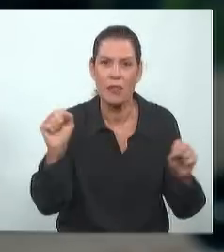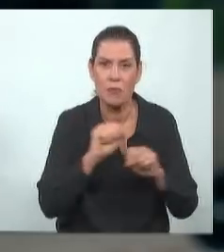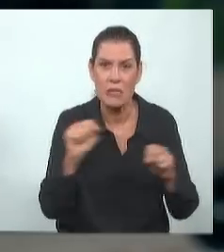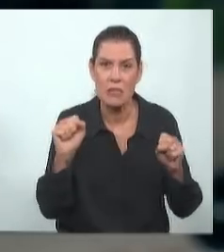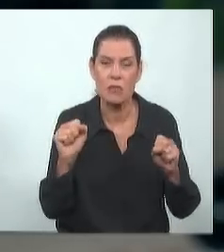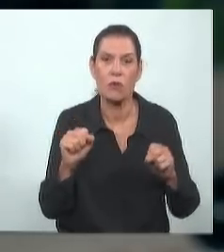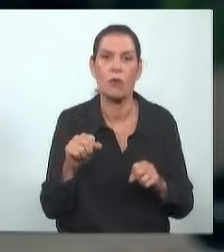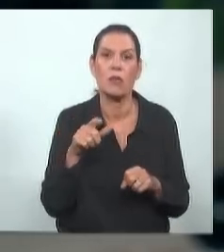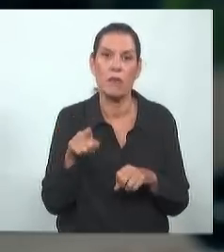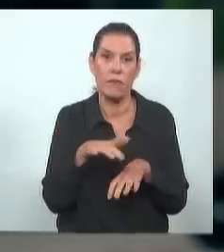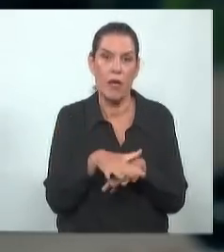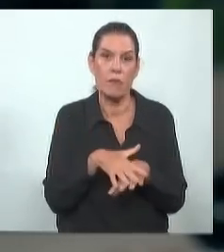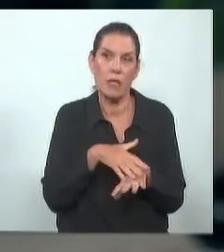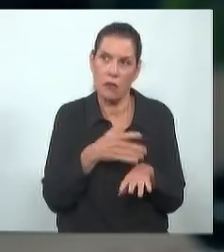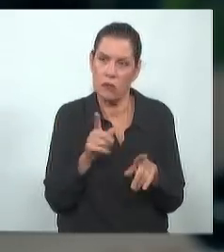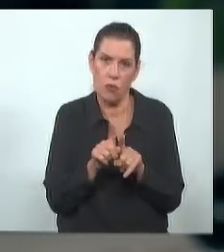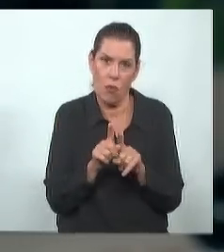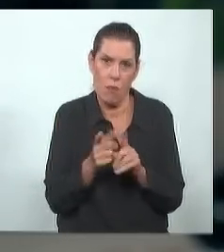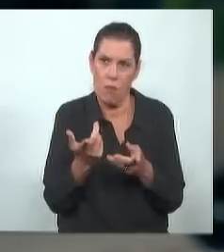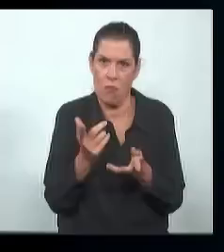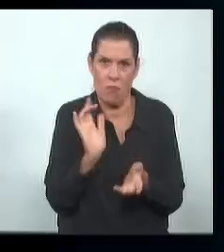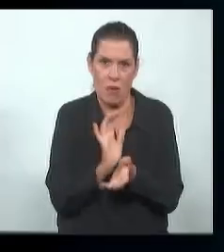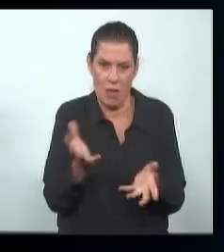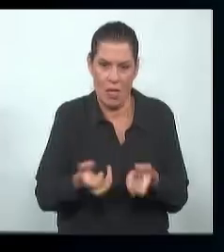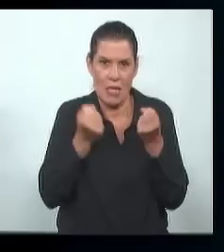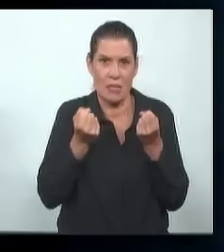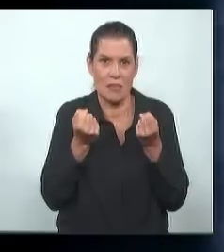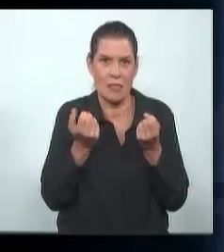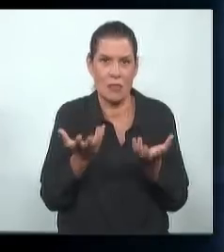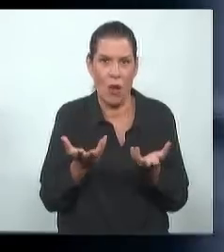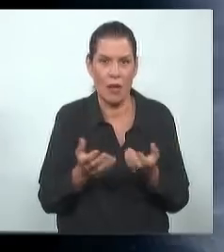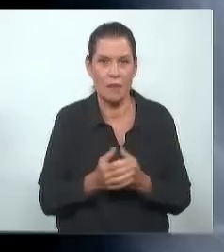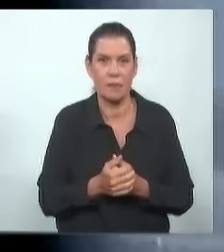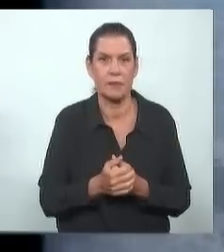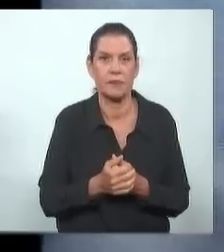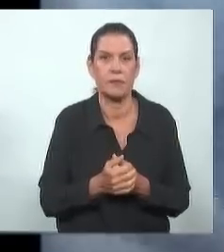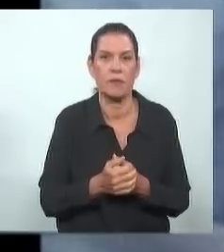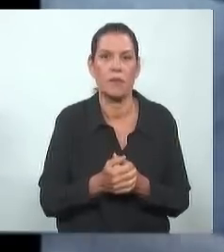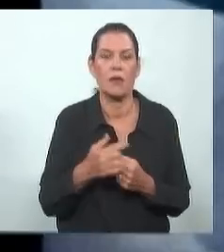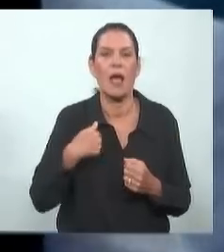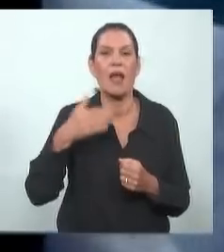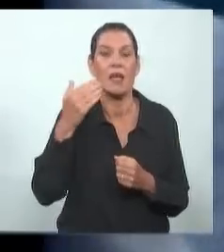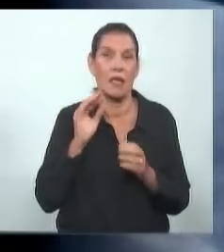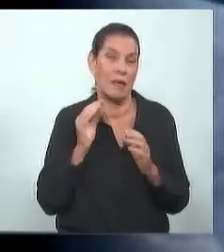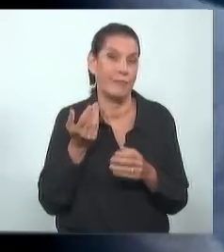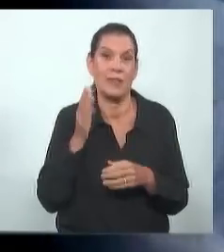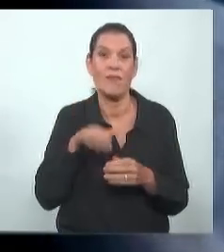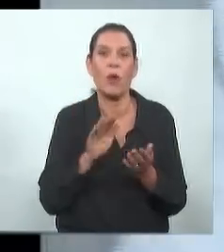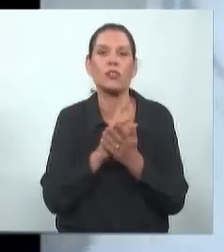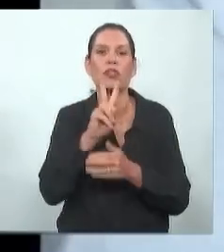הרגישו את עצמם כניצולים. מכל התופת הזו. הייתי 12 שעות לפחות במחלקה,